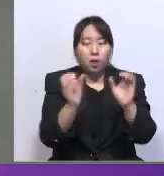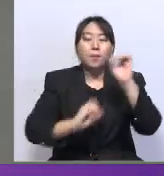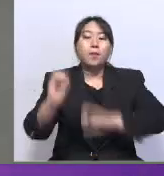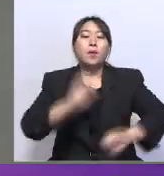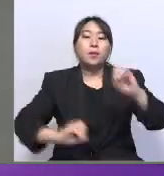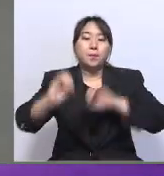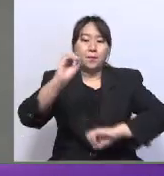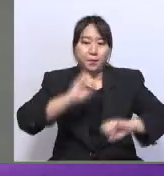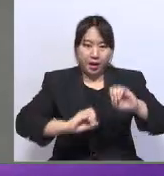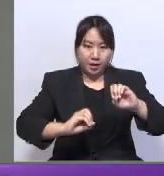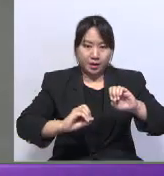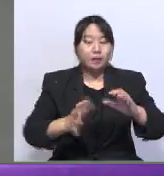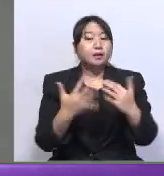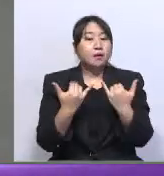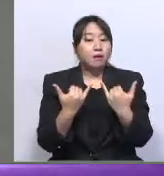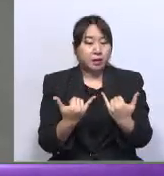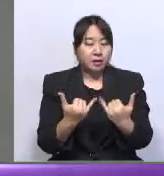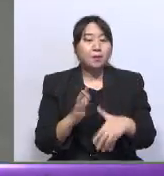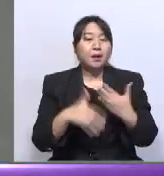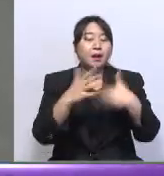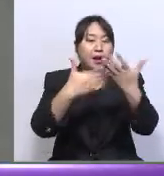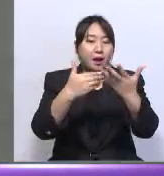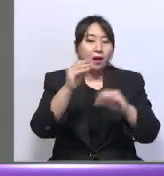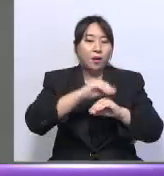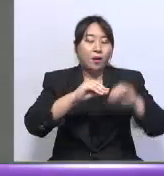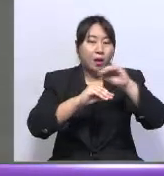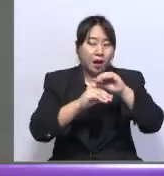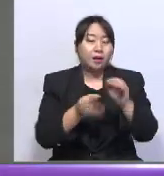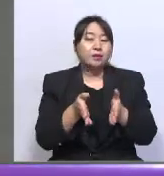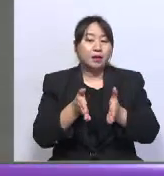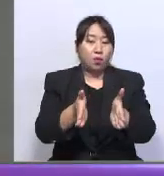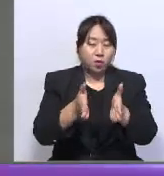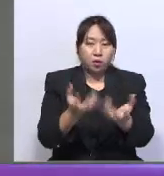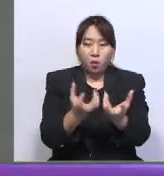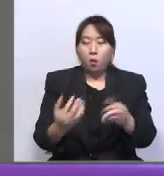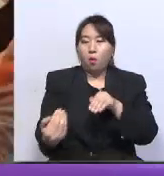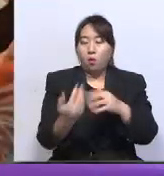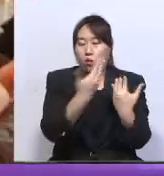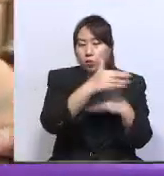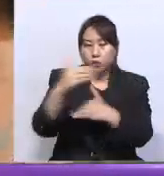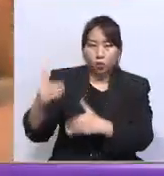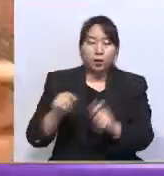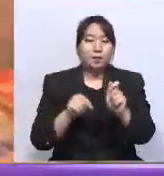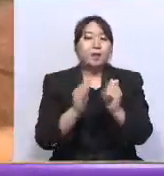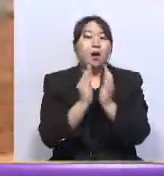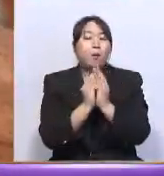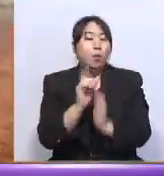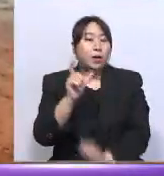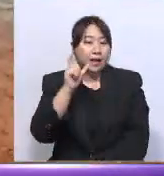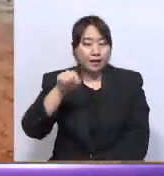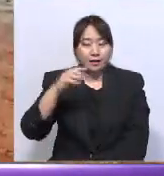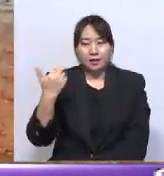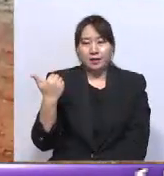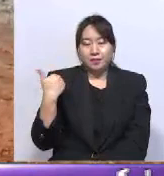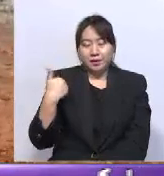มากยิ่งขึ้นนอกจากนี้ก็ยังเป็นการพัฒนาโครงข่ายถนนรองรับการขนส่งสินค้าที่อำเภอบัวใหญ่ซึ่งจะมีสถานี